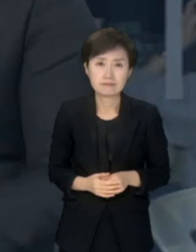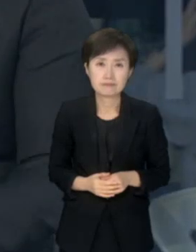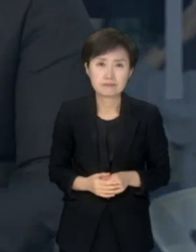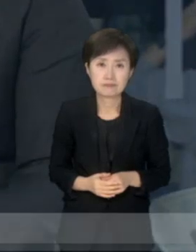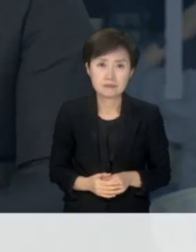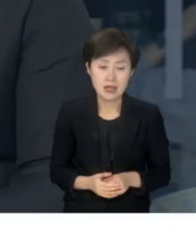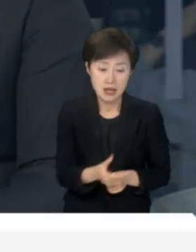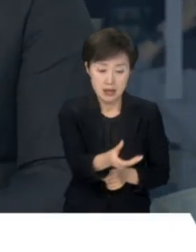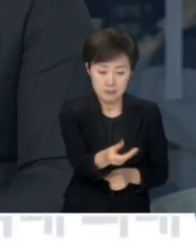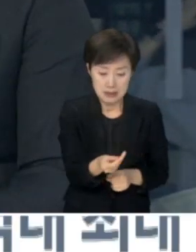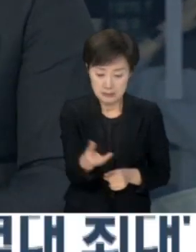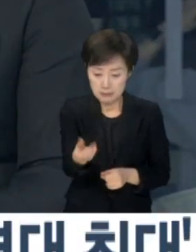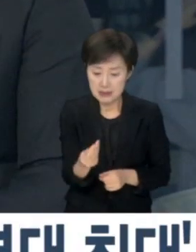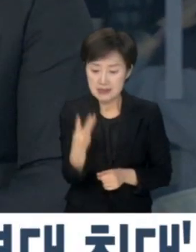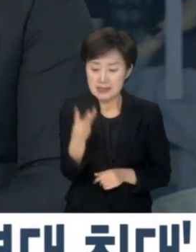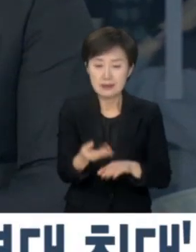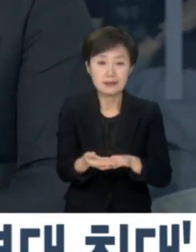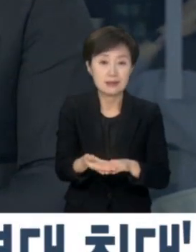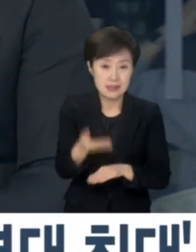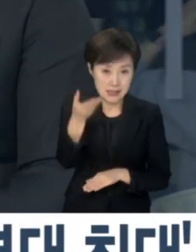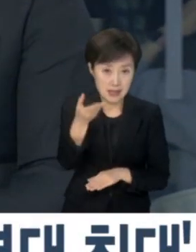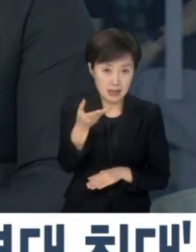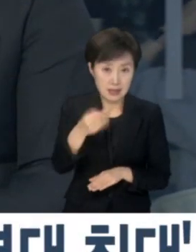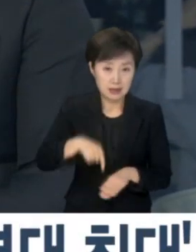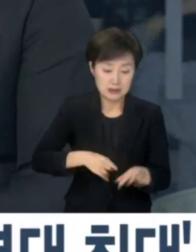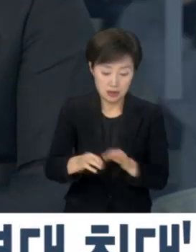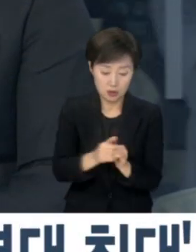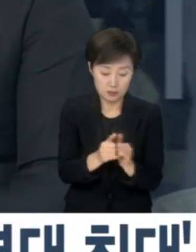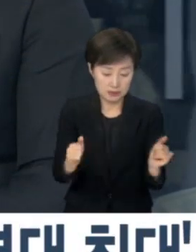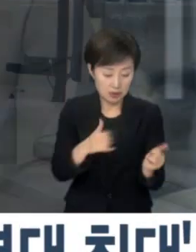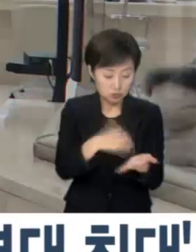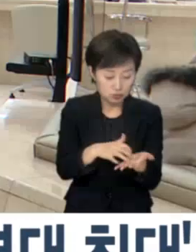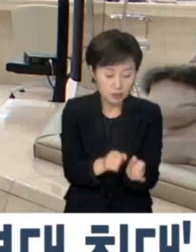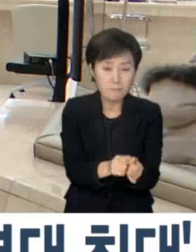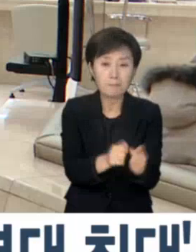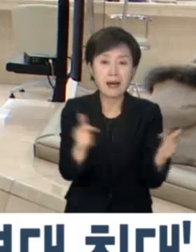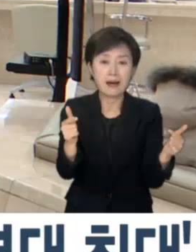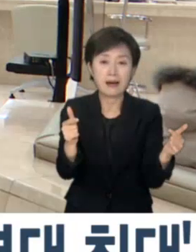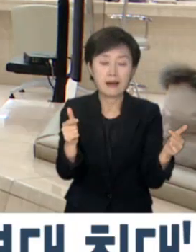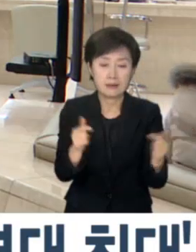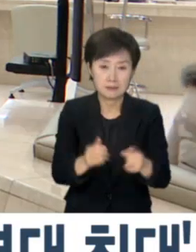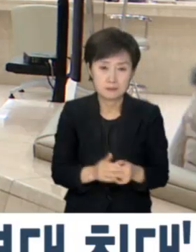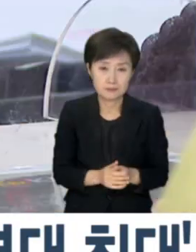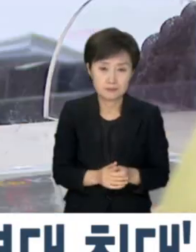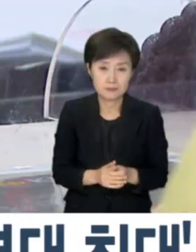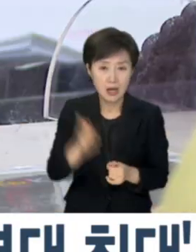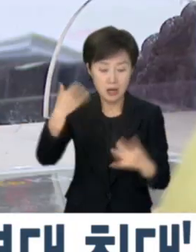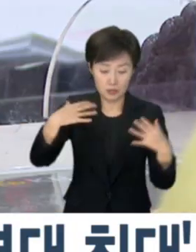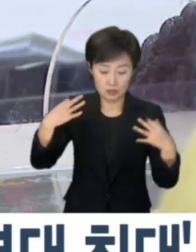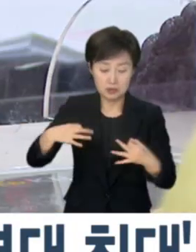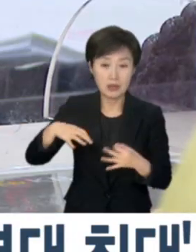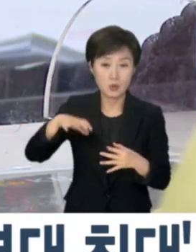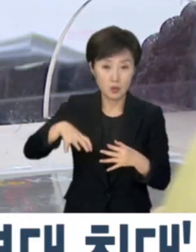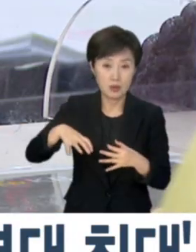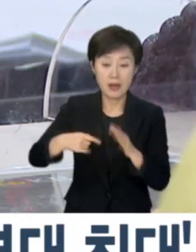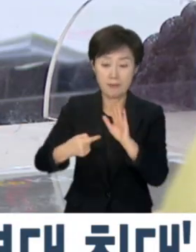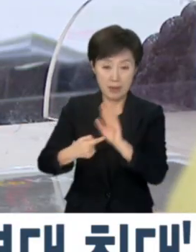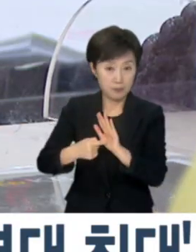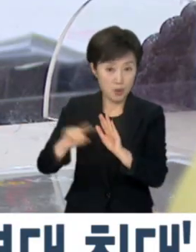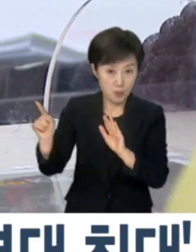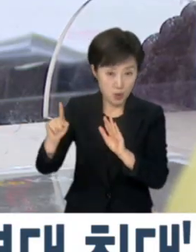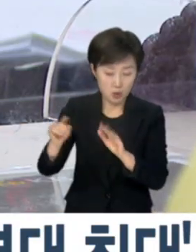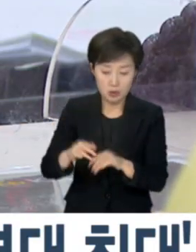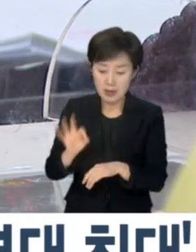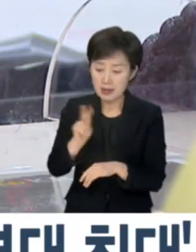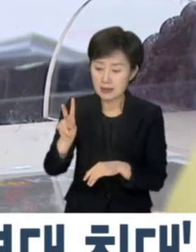세계 이상의 빚을진 다중채무 자영업 자수가 급증한 것으로 나타났습니다 한국은행이 국회 기획재정위원회